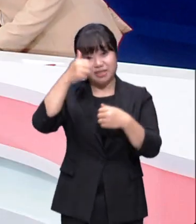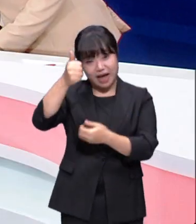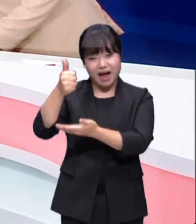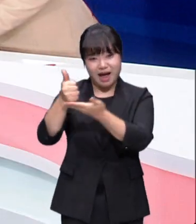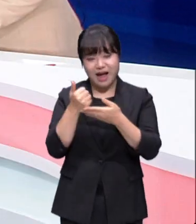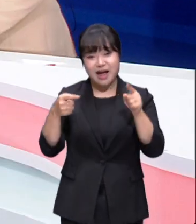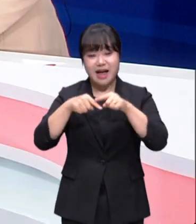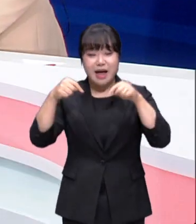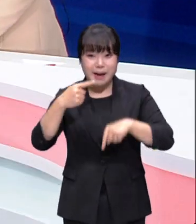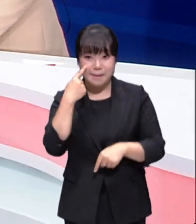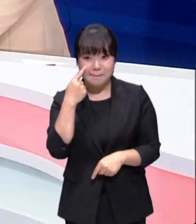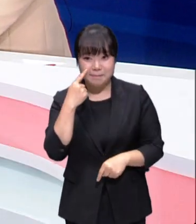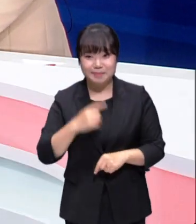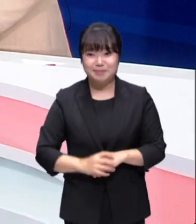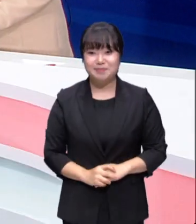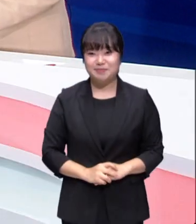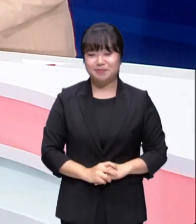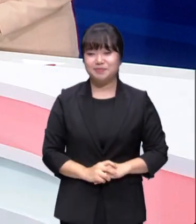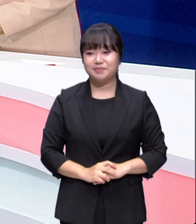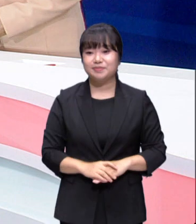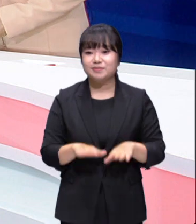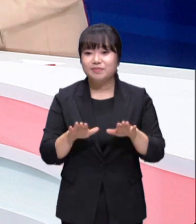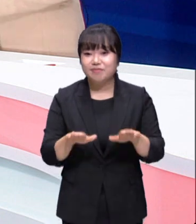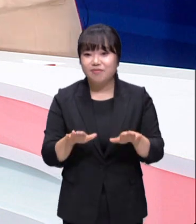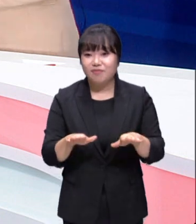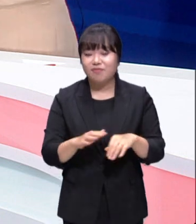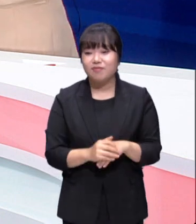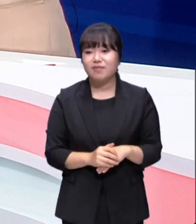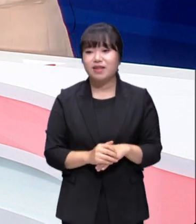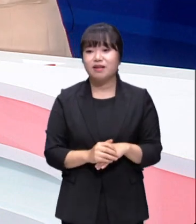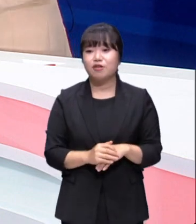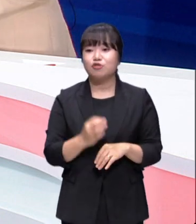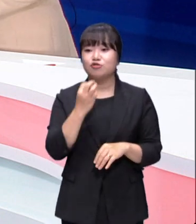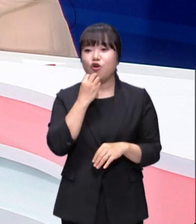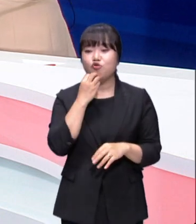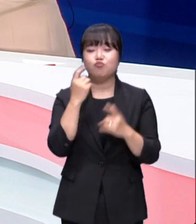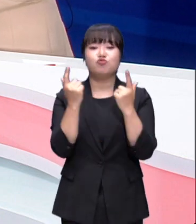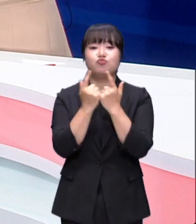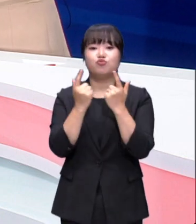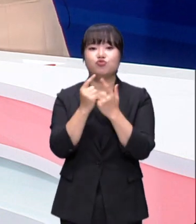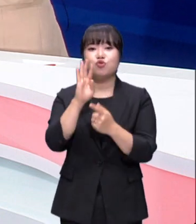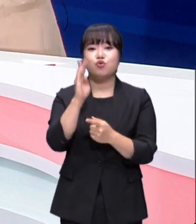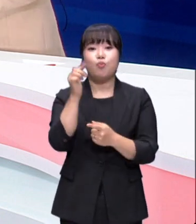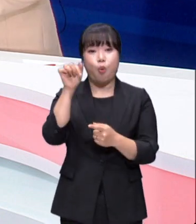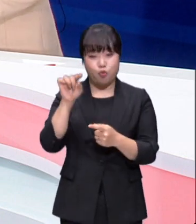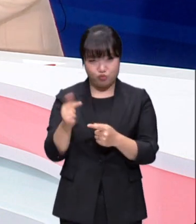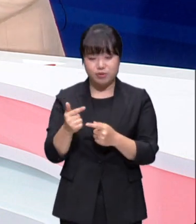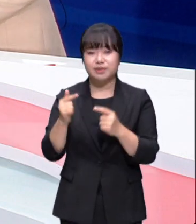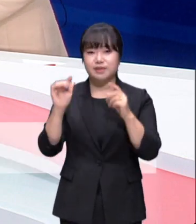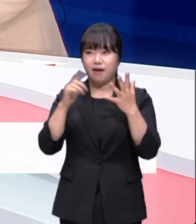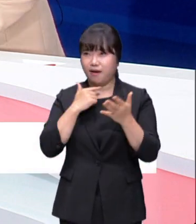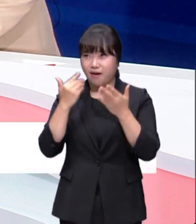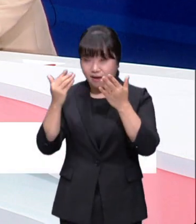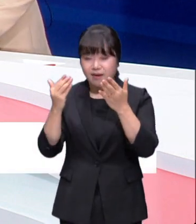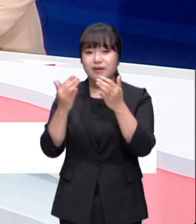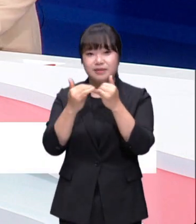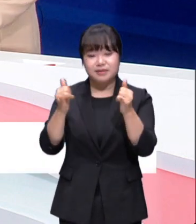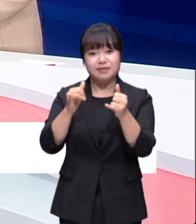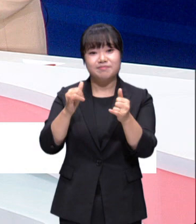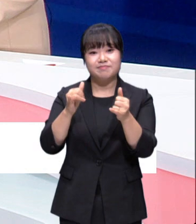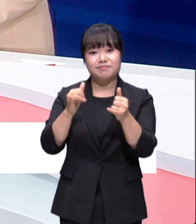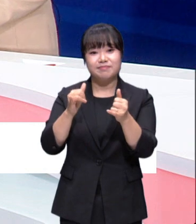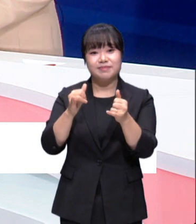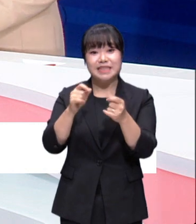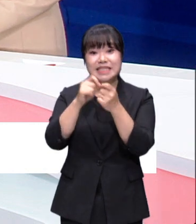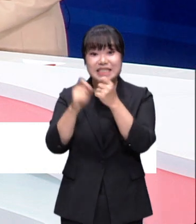네, 안녕하세요. 네, 반갑습니다. 네. 올해 이번에 이제 서울 북부보훈지청으로 임무를 맡게 되셨는데 소감이 좀